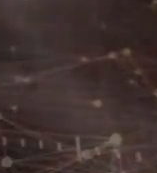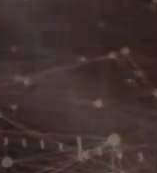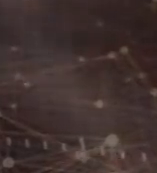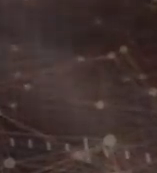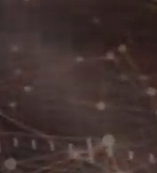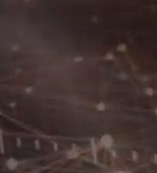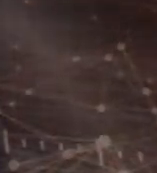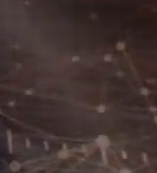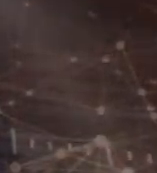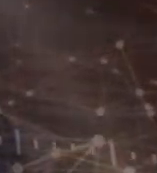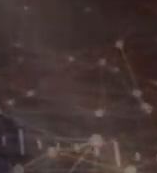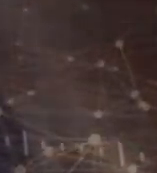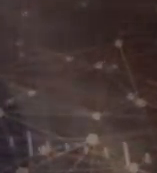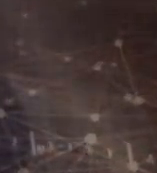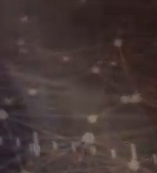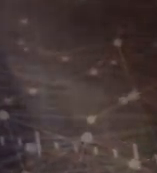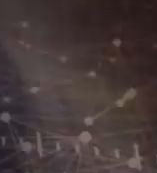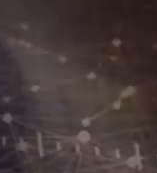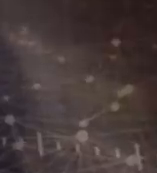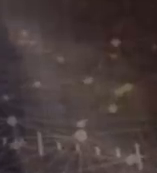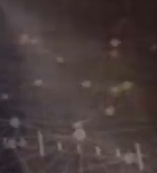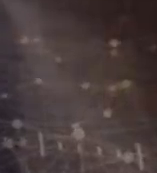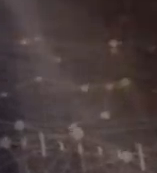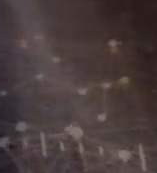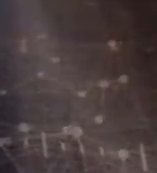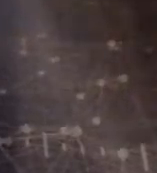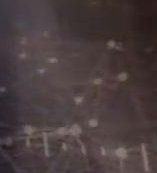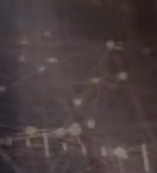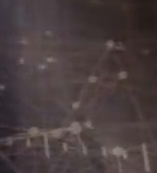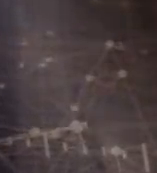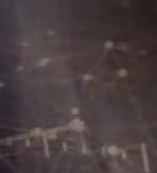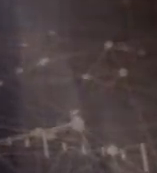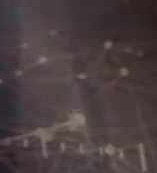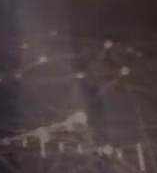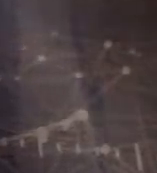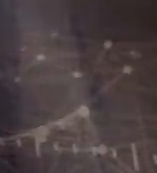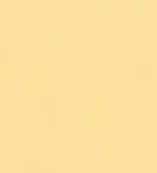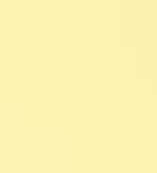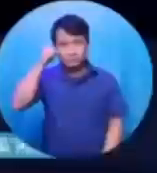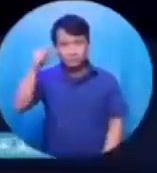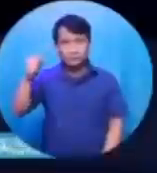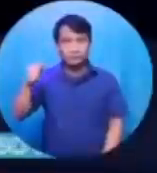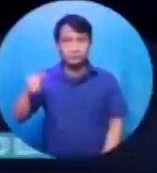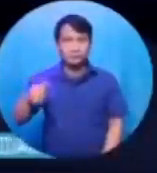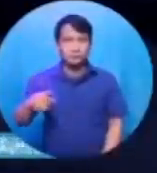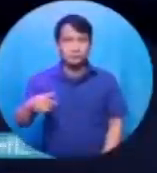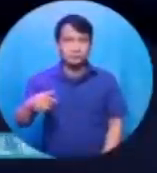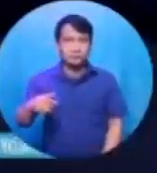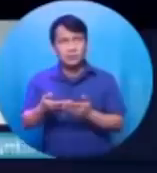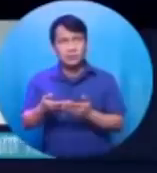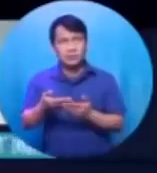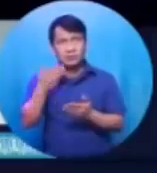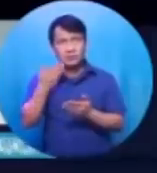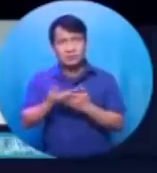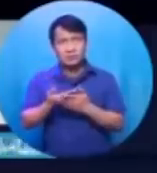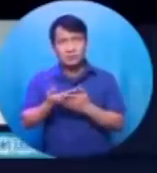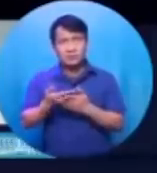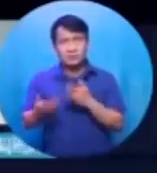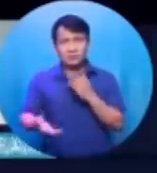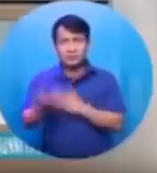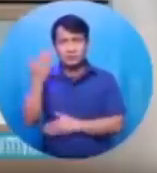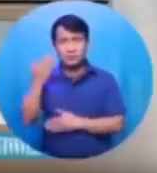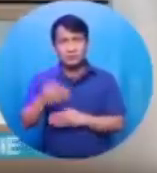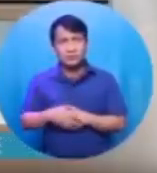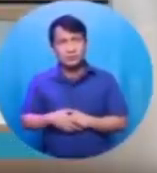Janet Sagaba In mula Dubai. Ah, Mista na lang pala ito. Okay. Alias Jan. Sir Jan, magandang umaga po dyan,